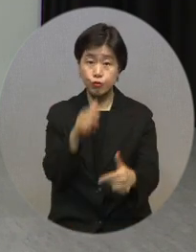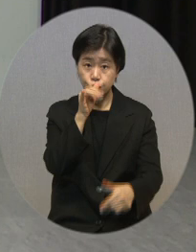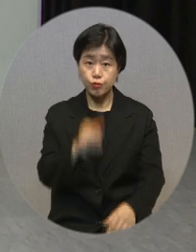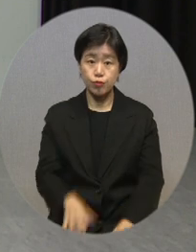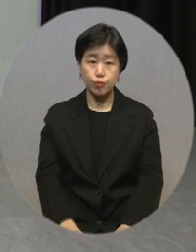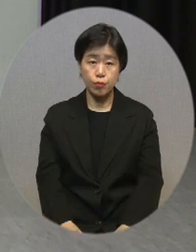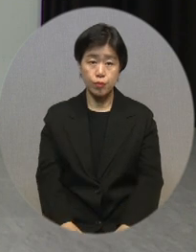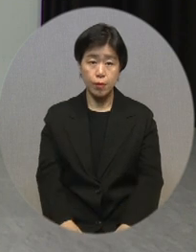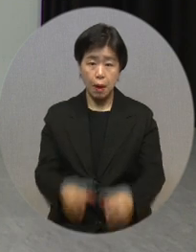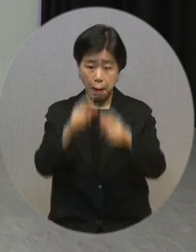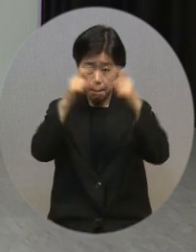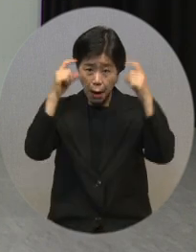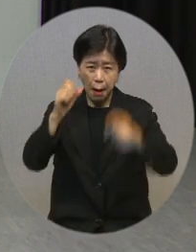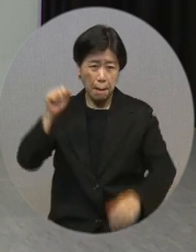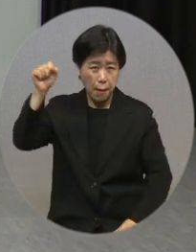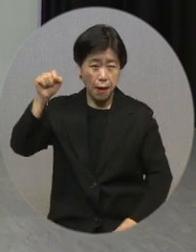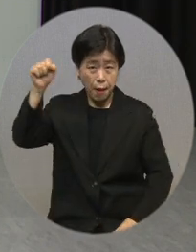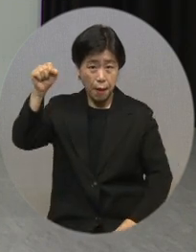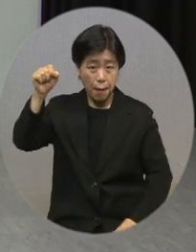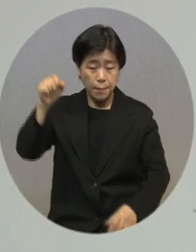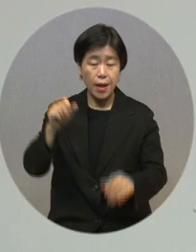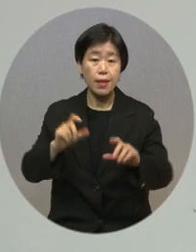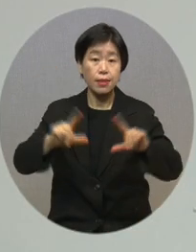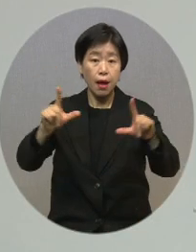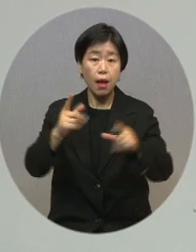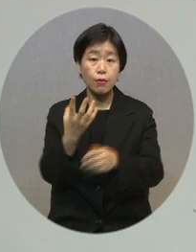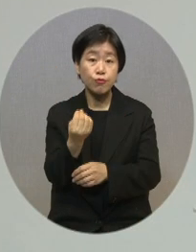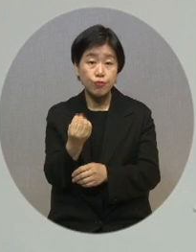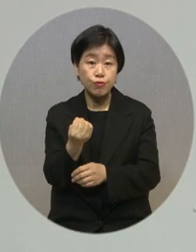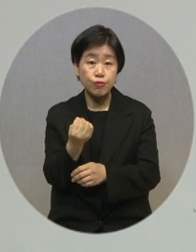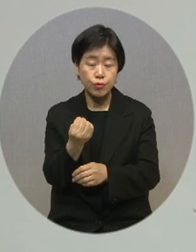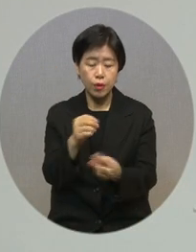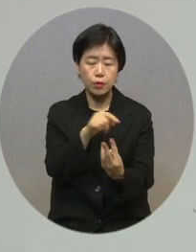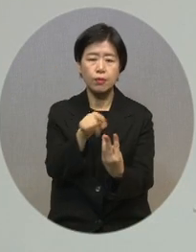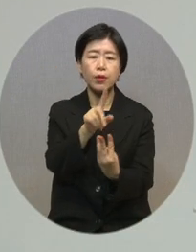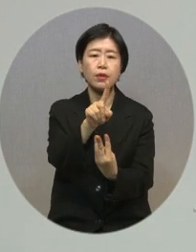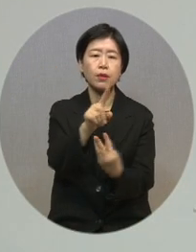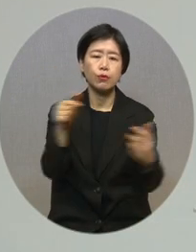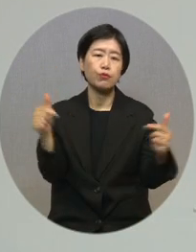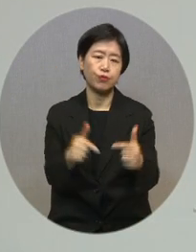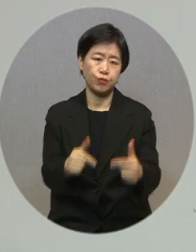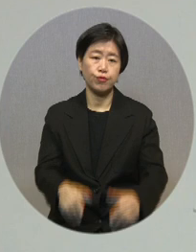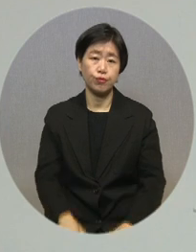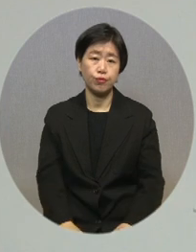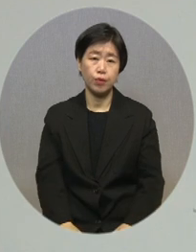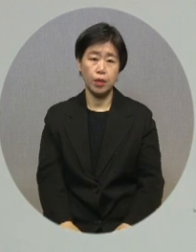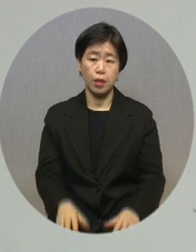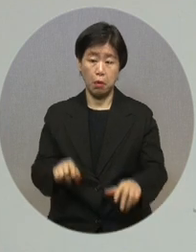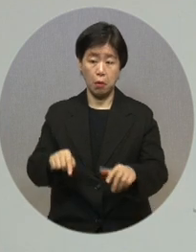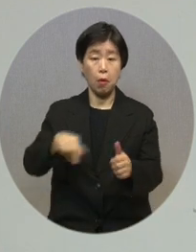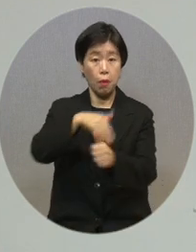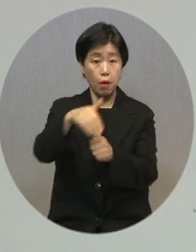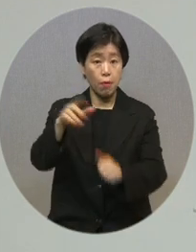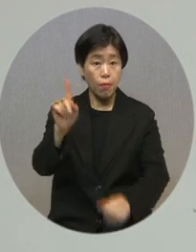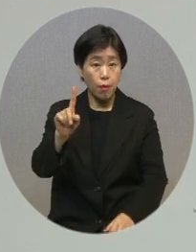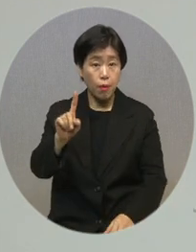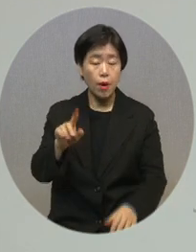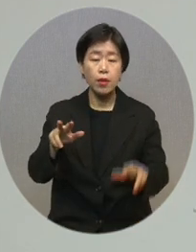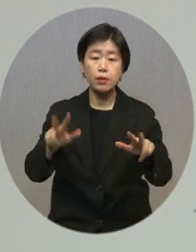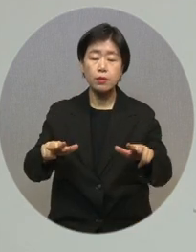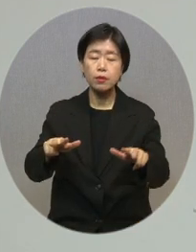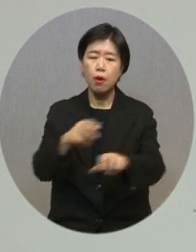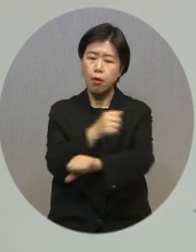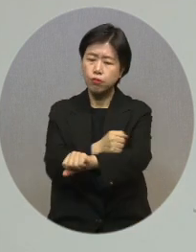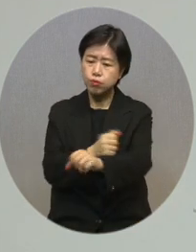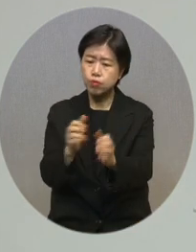지속일수도 3분의 1 이상으로 줄어들었습니다. 그만큼 노사관계가 지금 안정화되고 있는 추세로 가고 있다는 네. 거죠. 그런